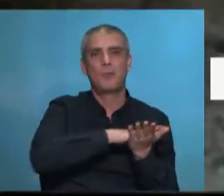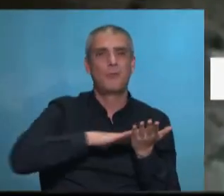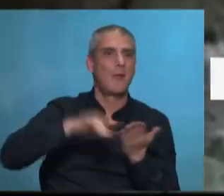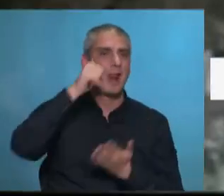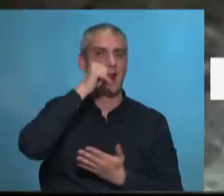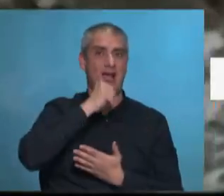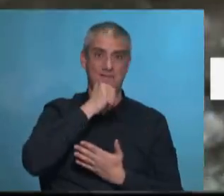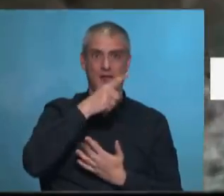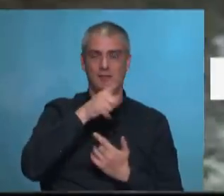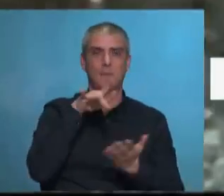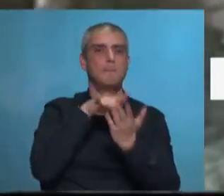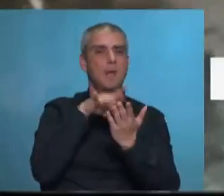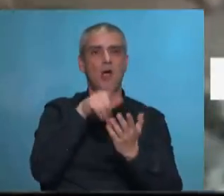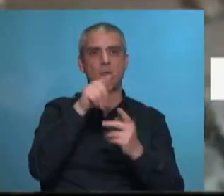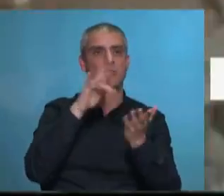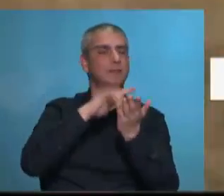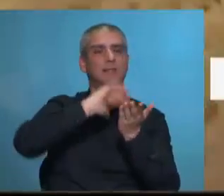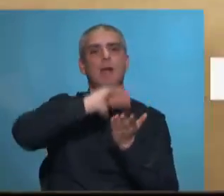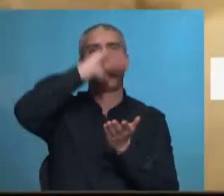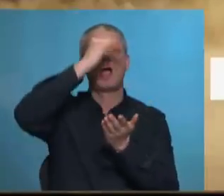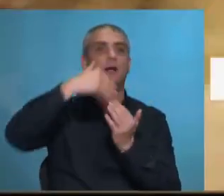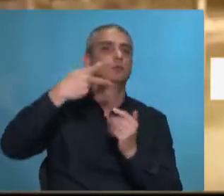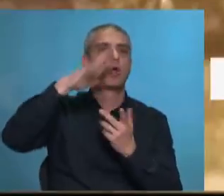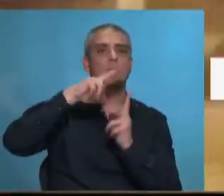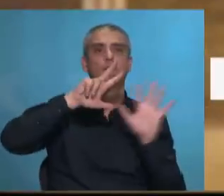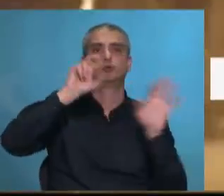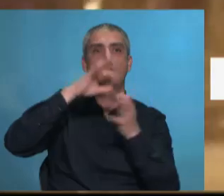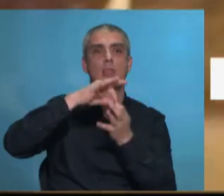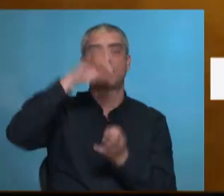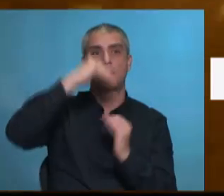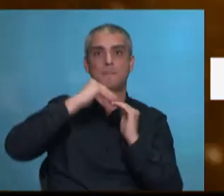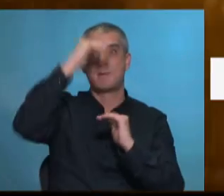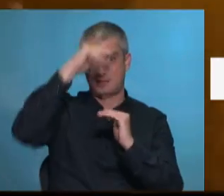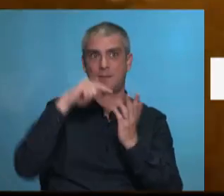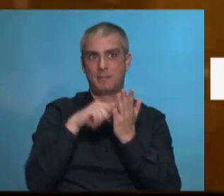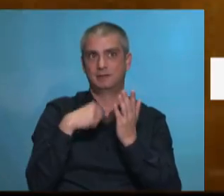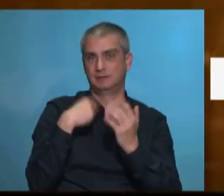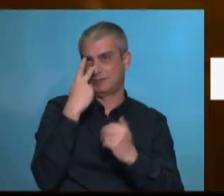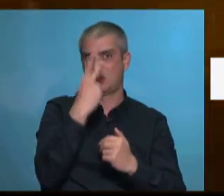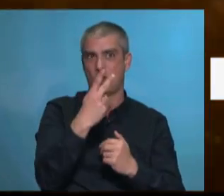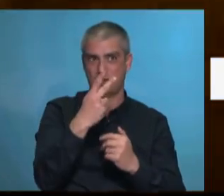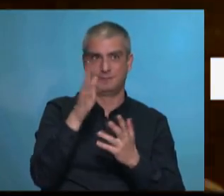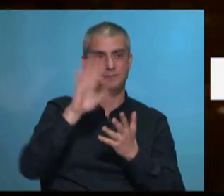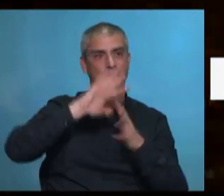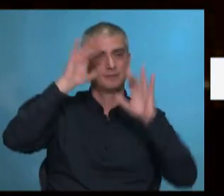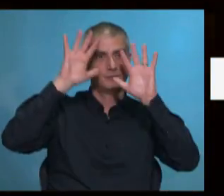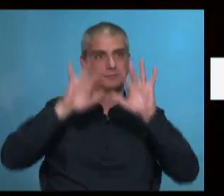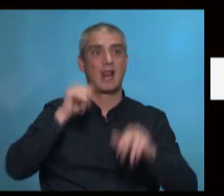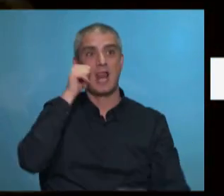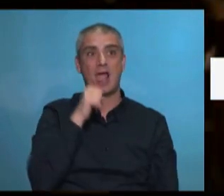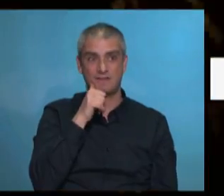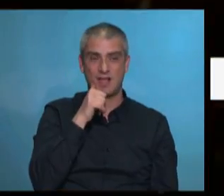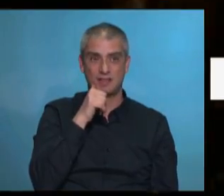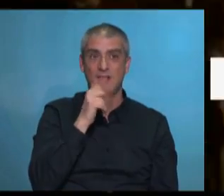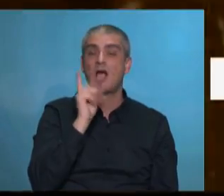האלה נמצאים על הרים גבוהים מ-800 מטרים מעל פני הים, ובגלל זה אנחנו רואים אותם נצבעים בלבן. אז